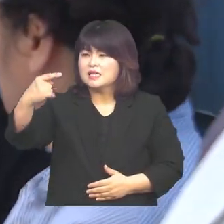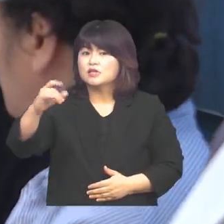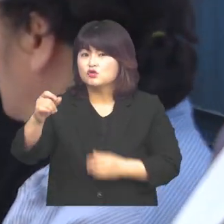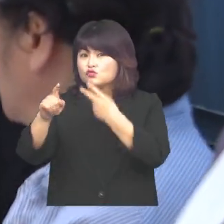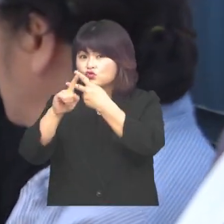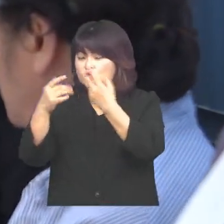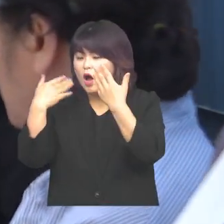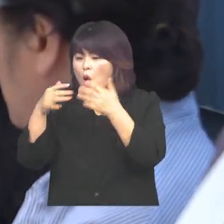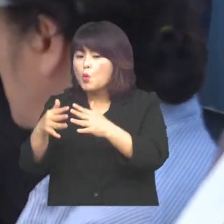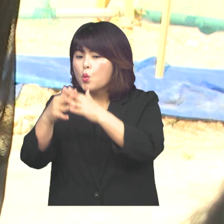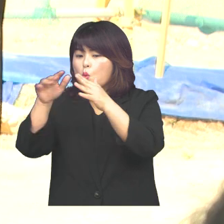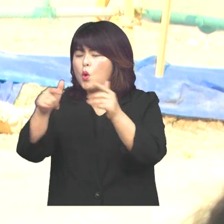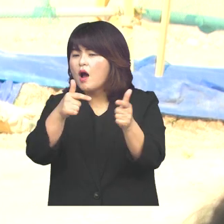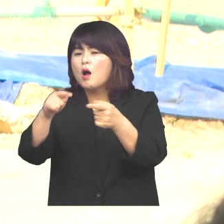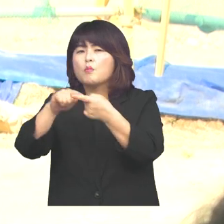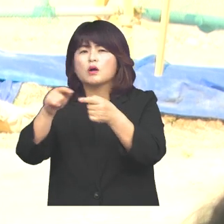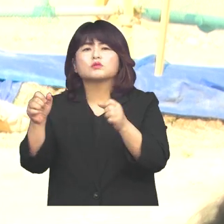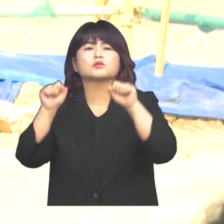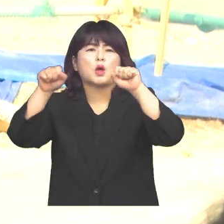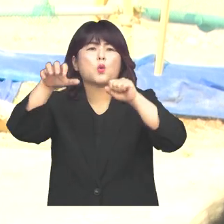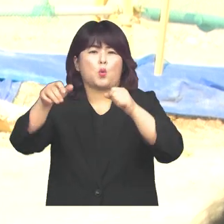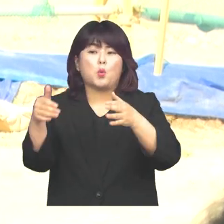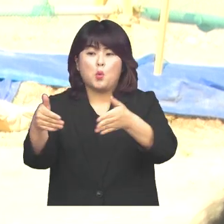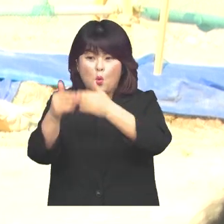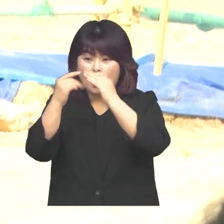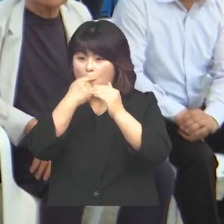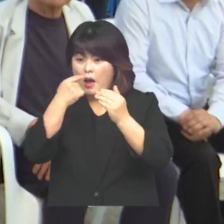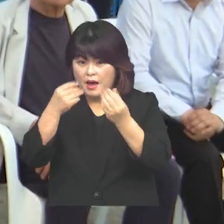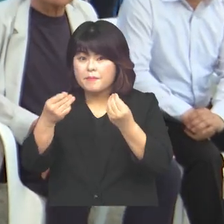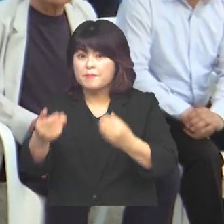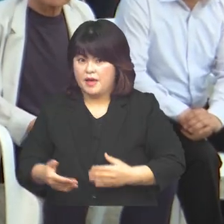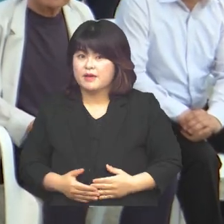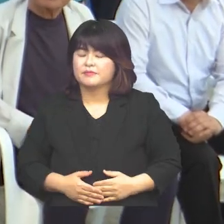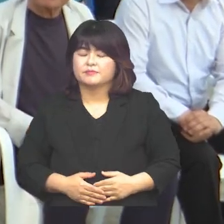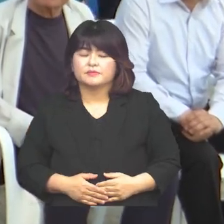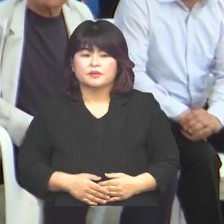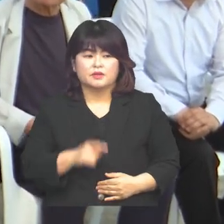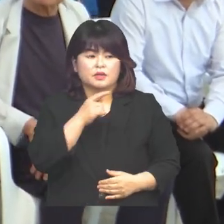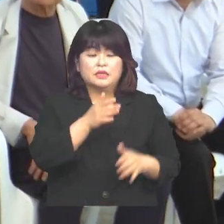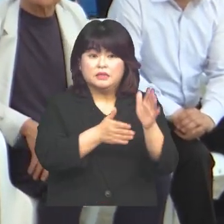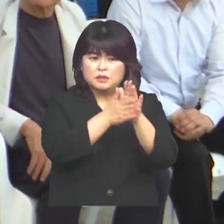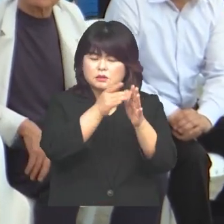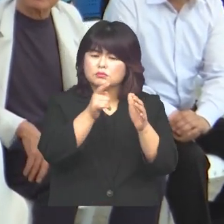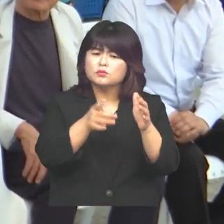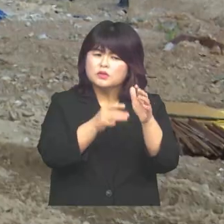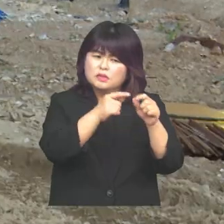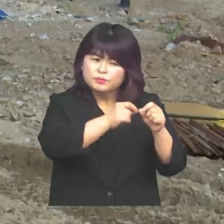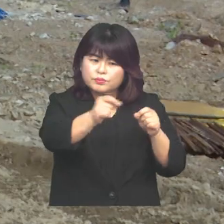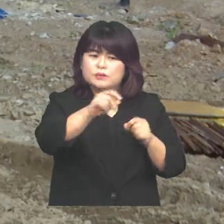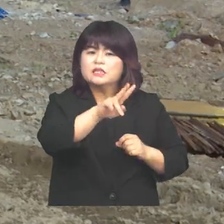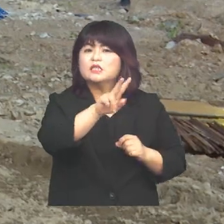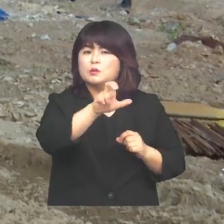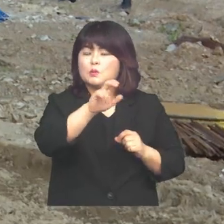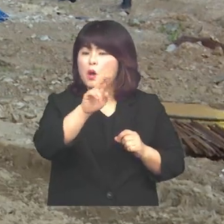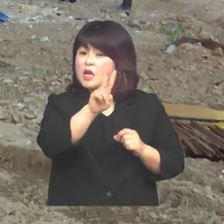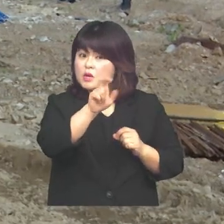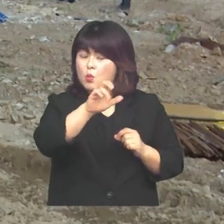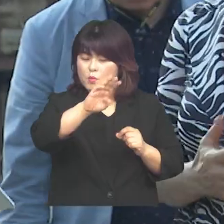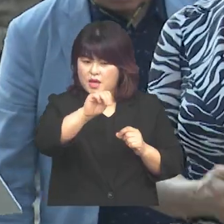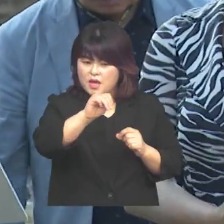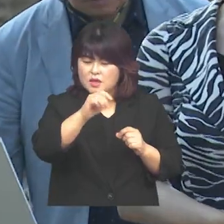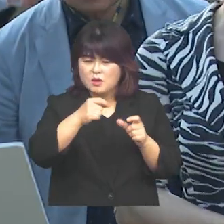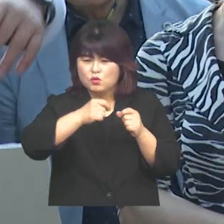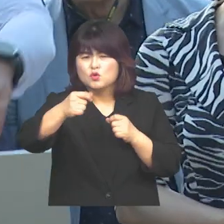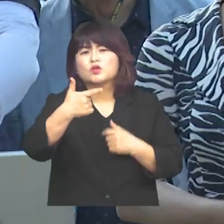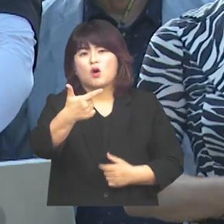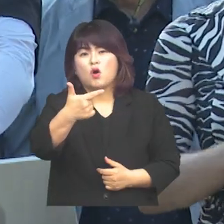옛 기흥중학교 부지에 건립 중인 다목적 체육시설 건설 현장을 찾았습니다. 시는 이곳에 길이 25m의 6개 레인을